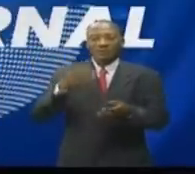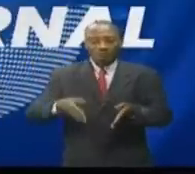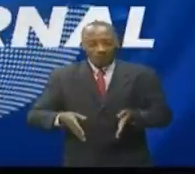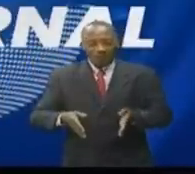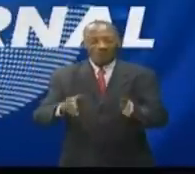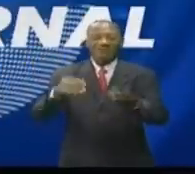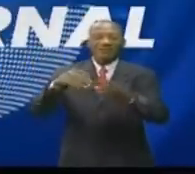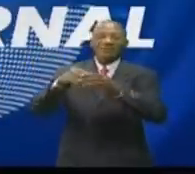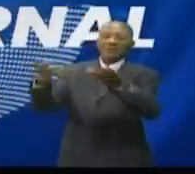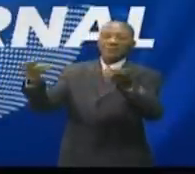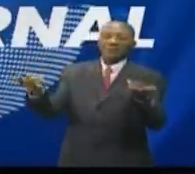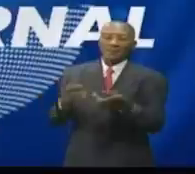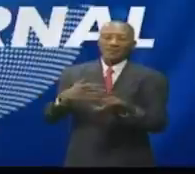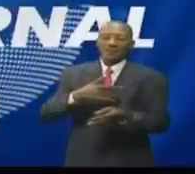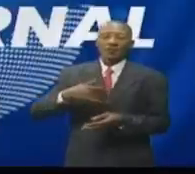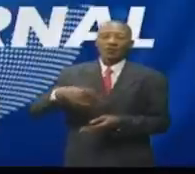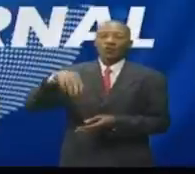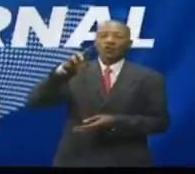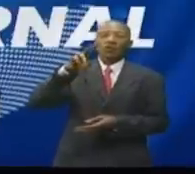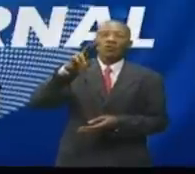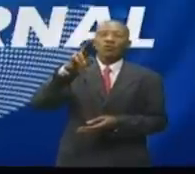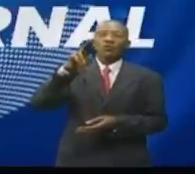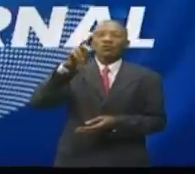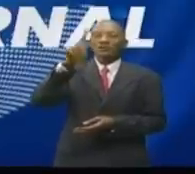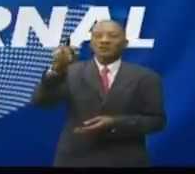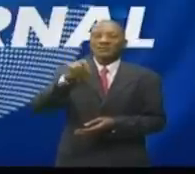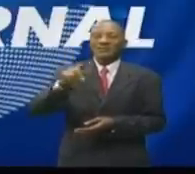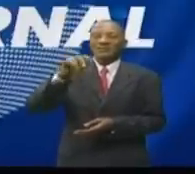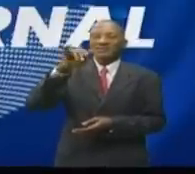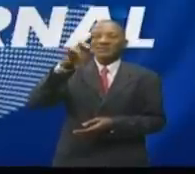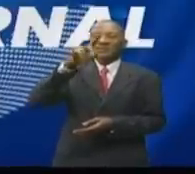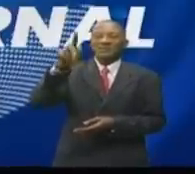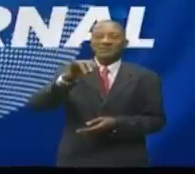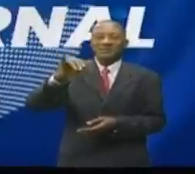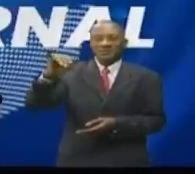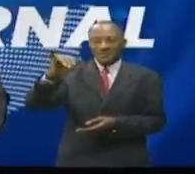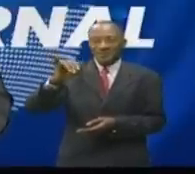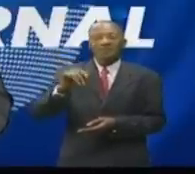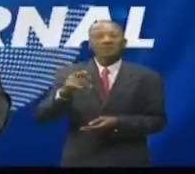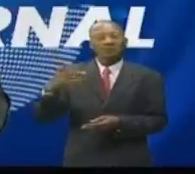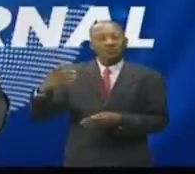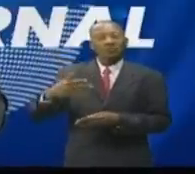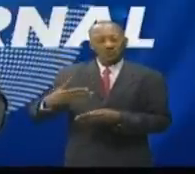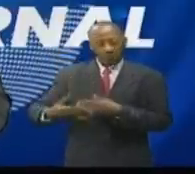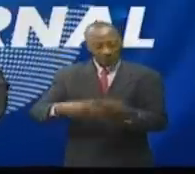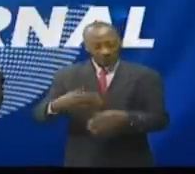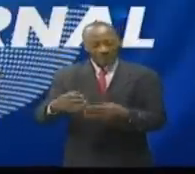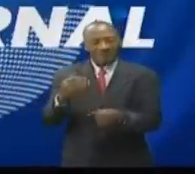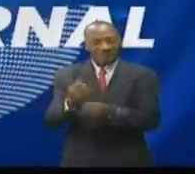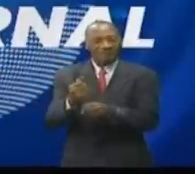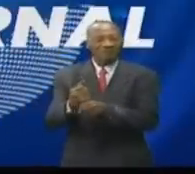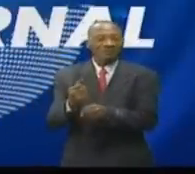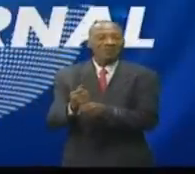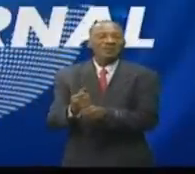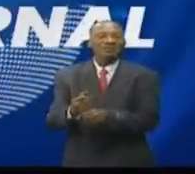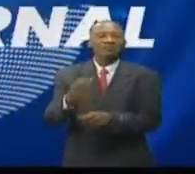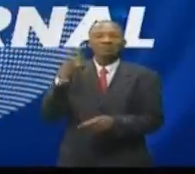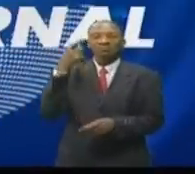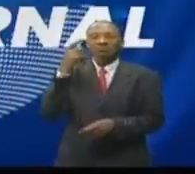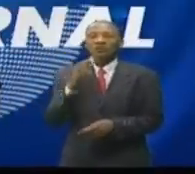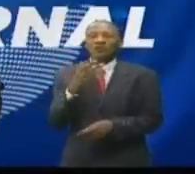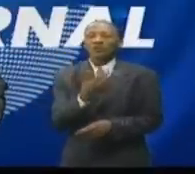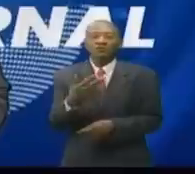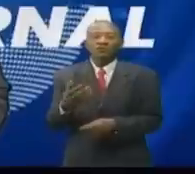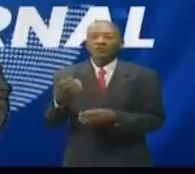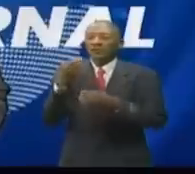Ruzizi, Nyamuziba, Tokobo, travaux exécutés par l'office de voirie et de déserts agricoles. La réhabilitation